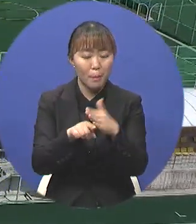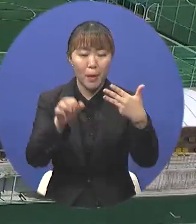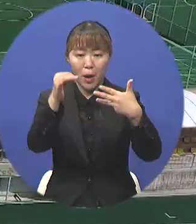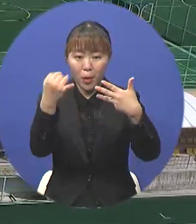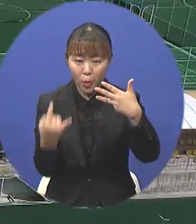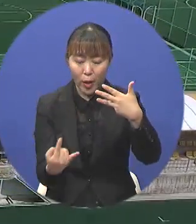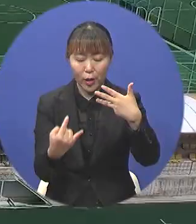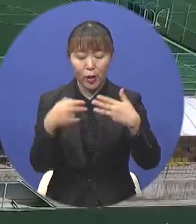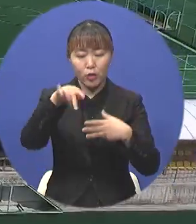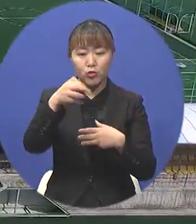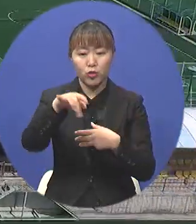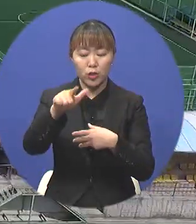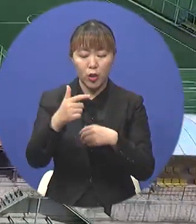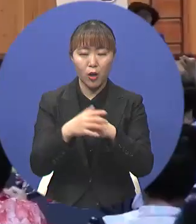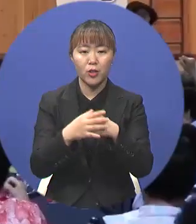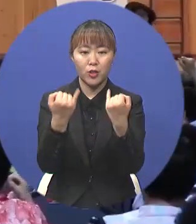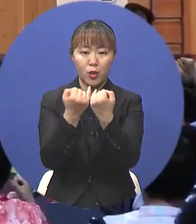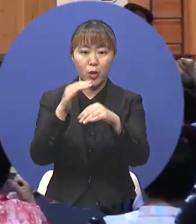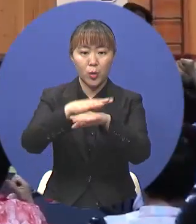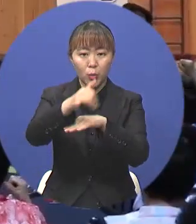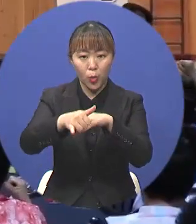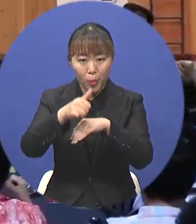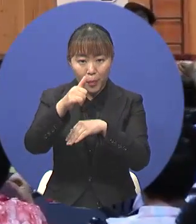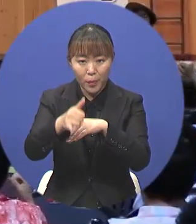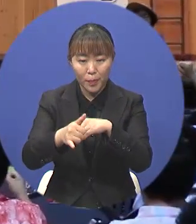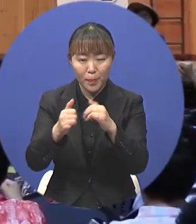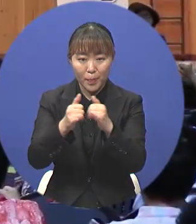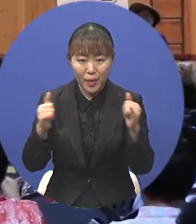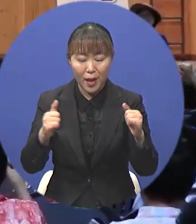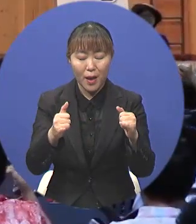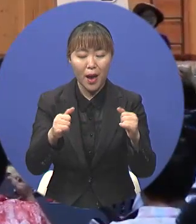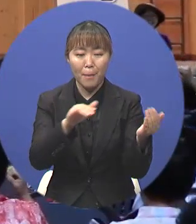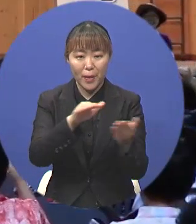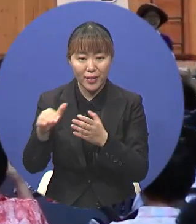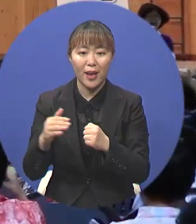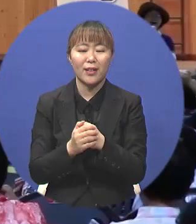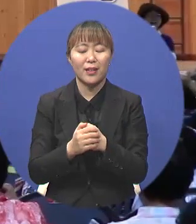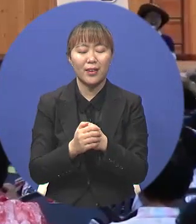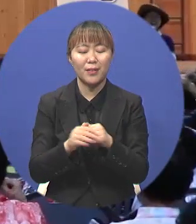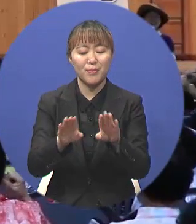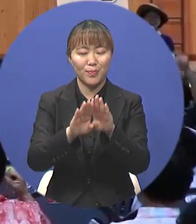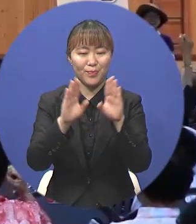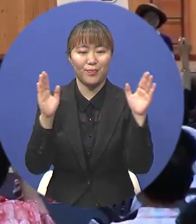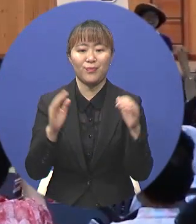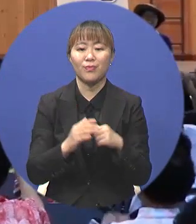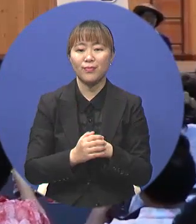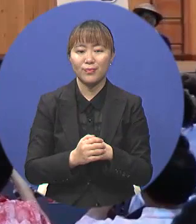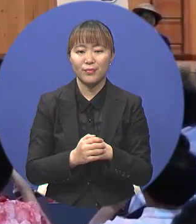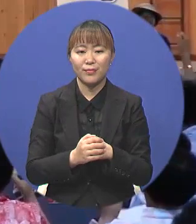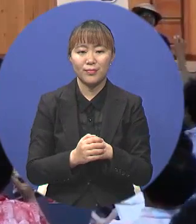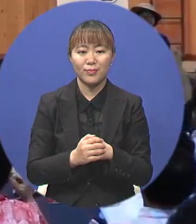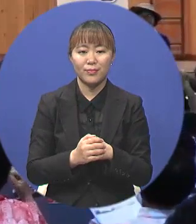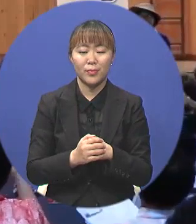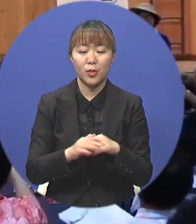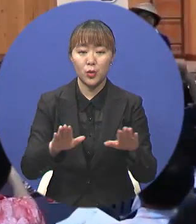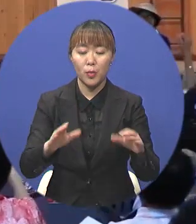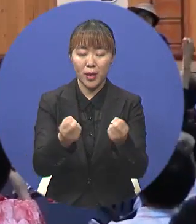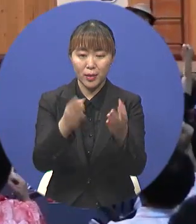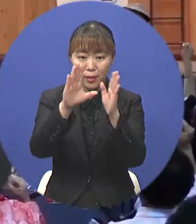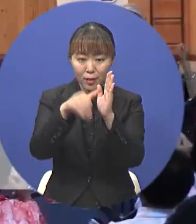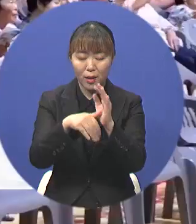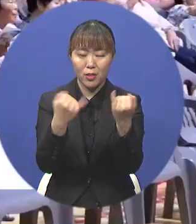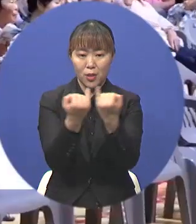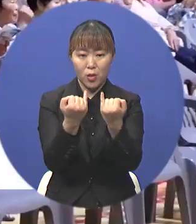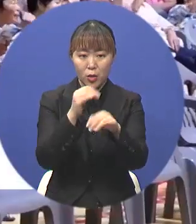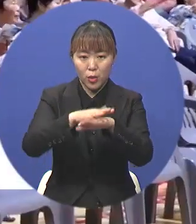제8회 순천 여성 농민 한마당 행사가 상사면 종합실내 체육관에서 열렸습니다. 이번 행사는